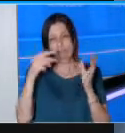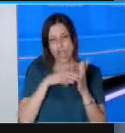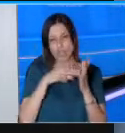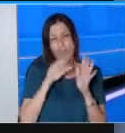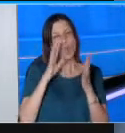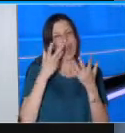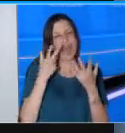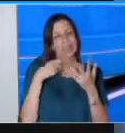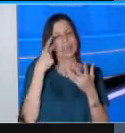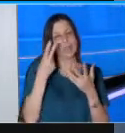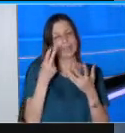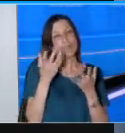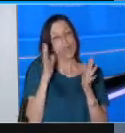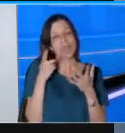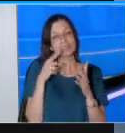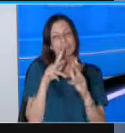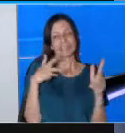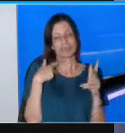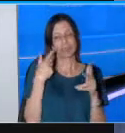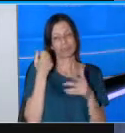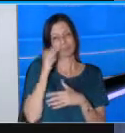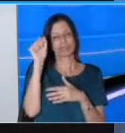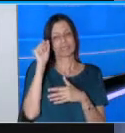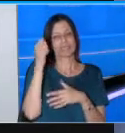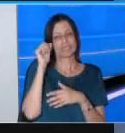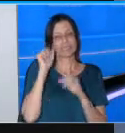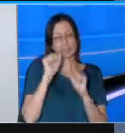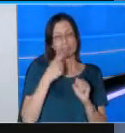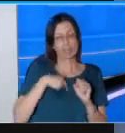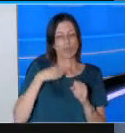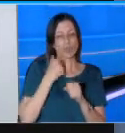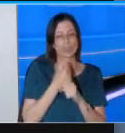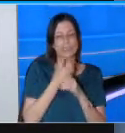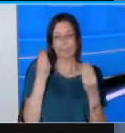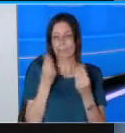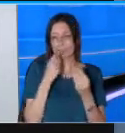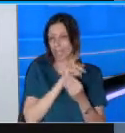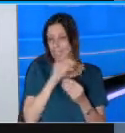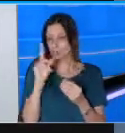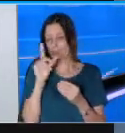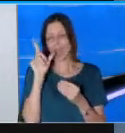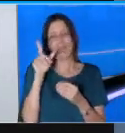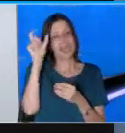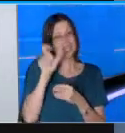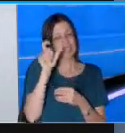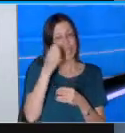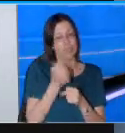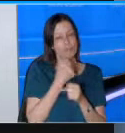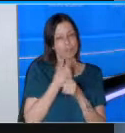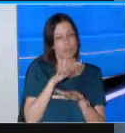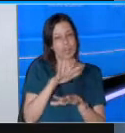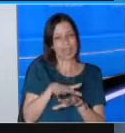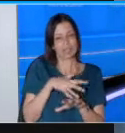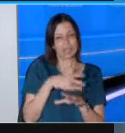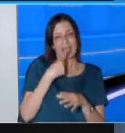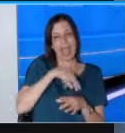מצב שחרגנו מסמכותנו ואנחנו עושים משהו שאסור לנו, אבל כאזרחים וכעובדים שמרגישים